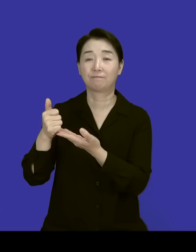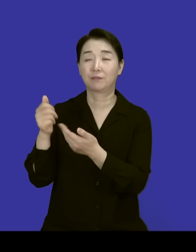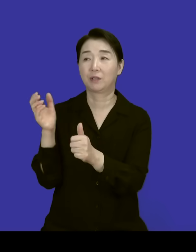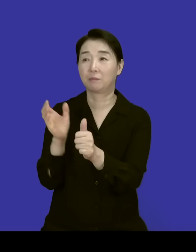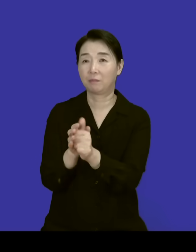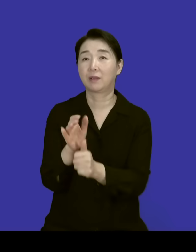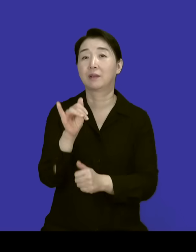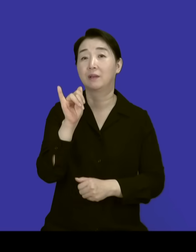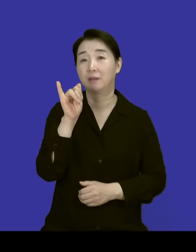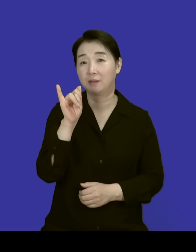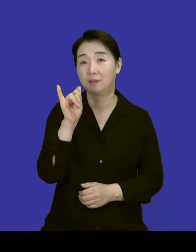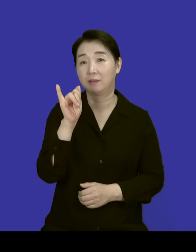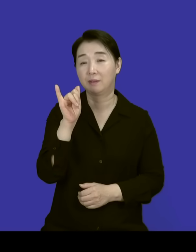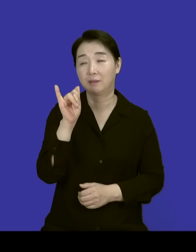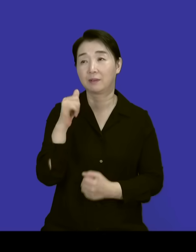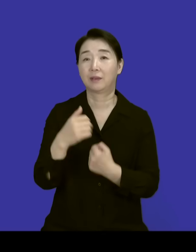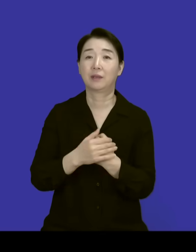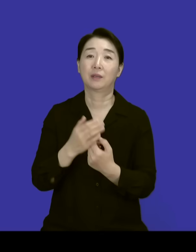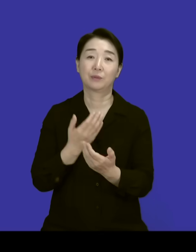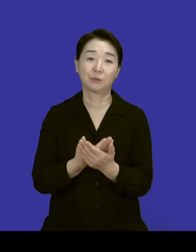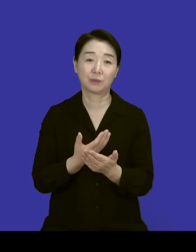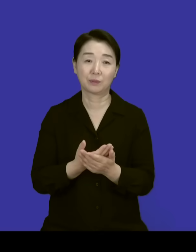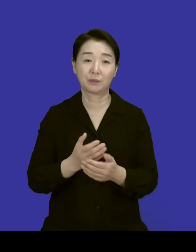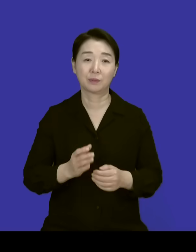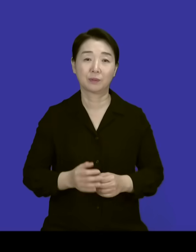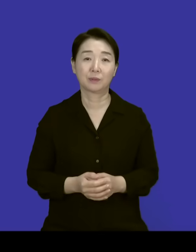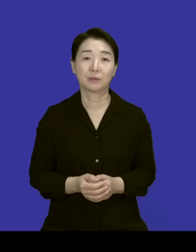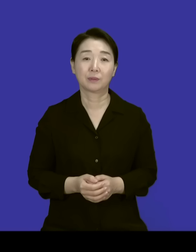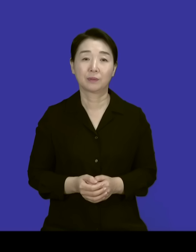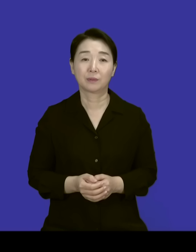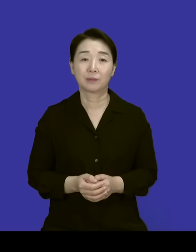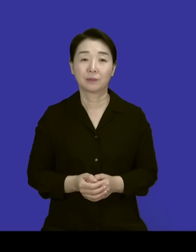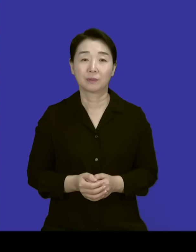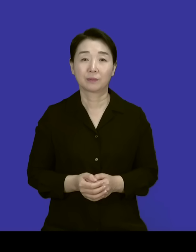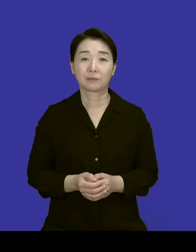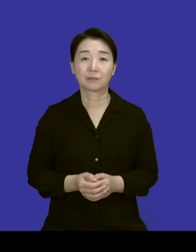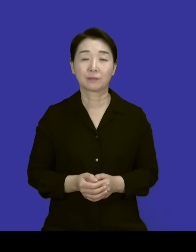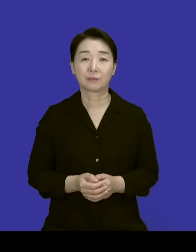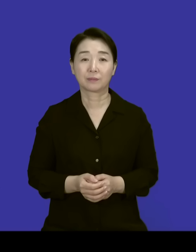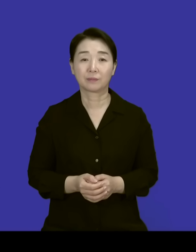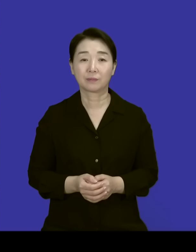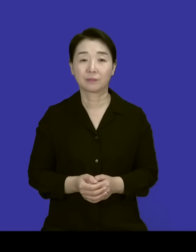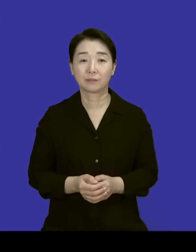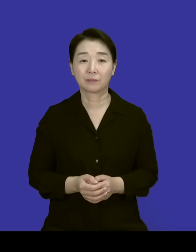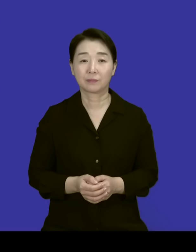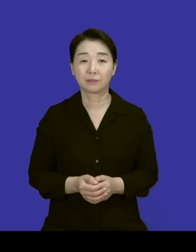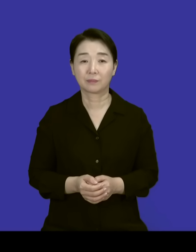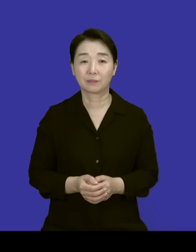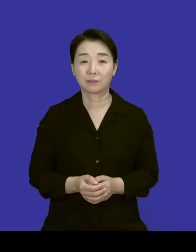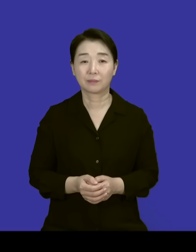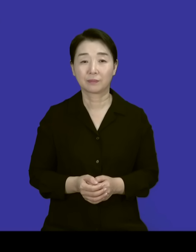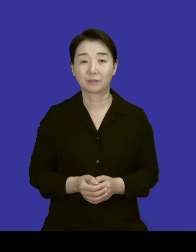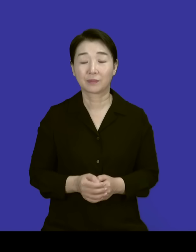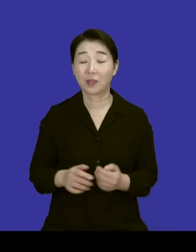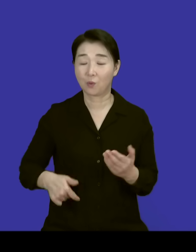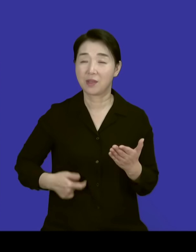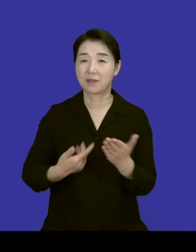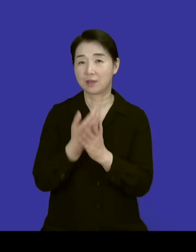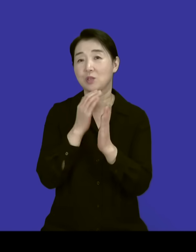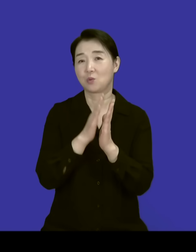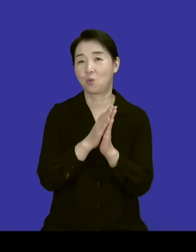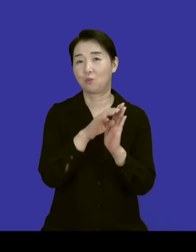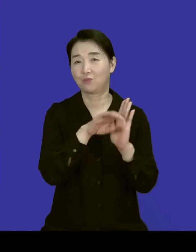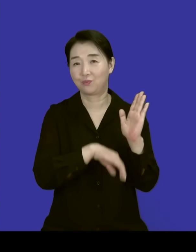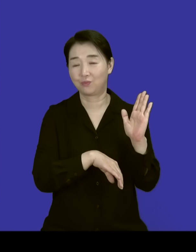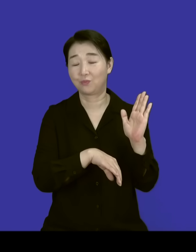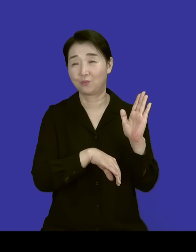맡길 수 있도록 해주시옵소서. 이렇게 써있네요. 아, 예. 이렇게 써있네요. 다크비 얘기도 써있네요. 예. 세계적인